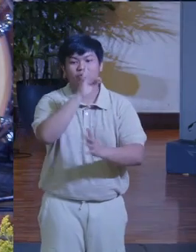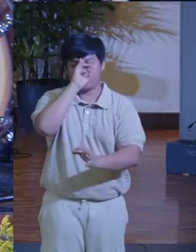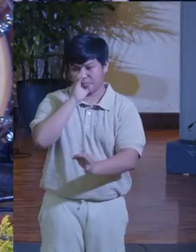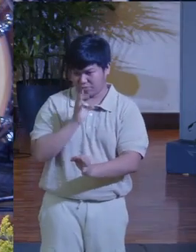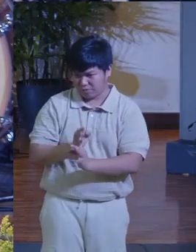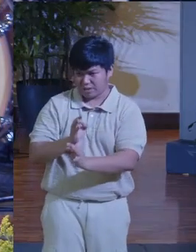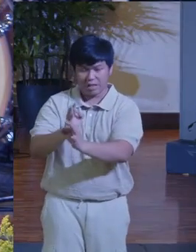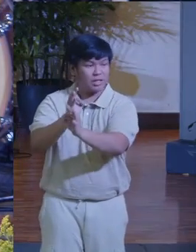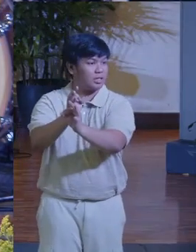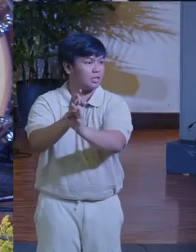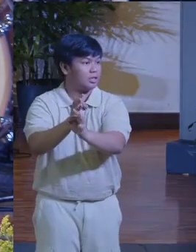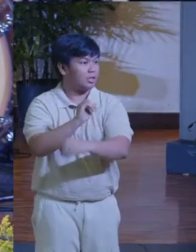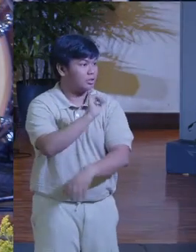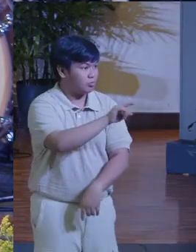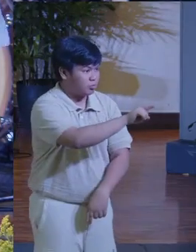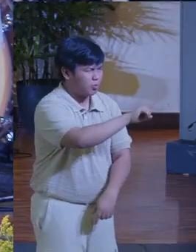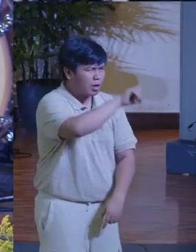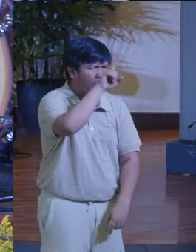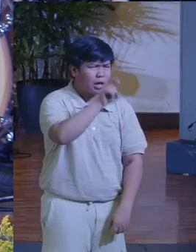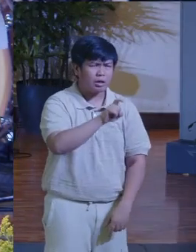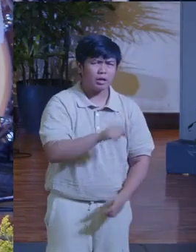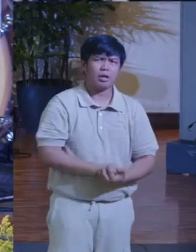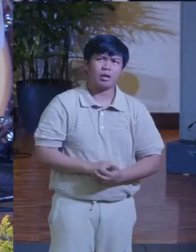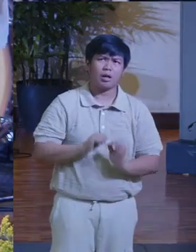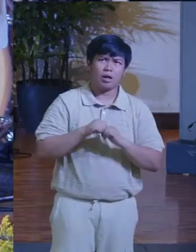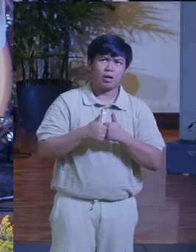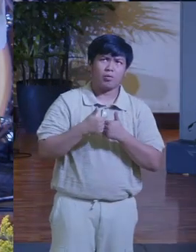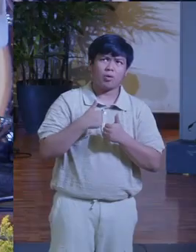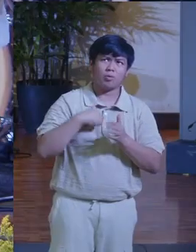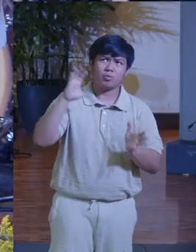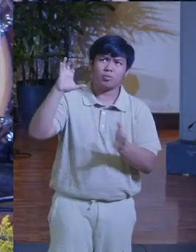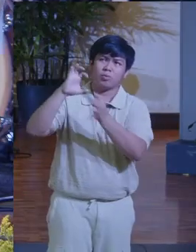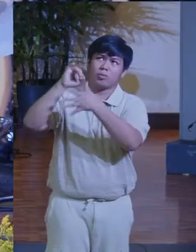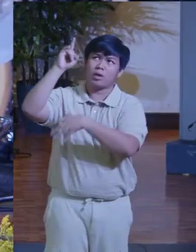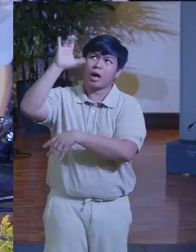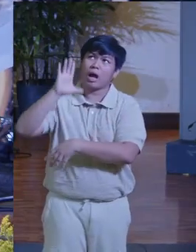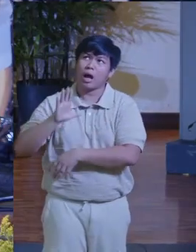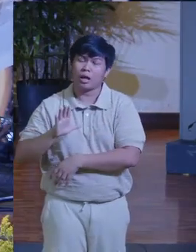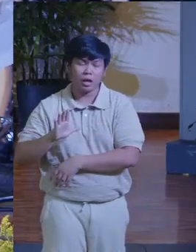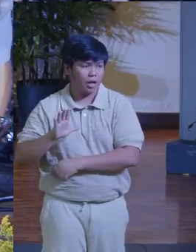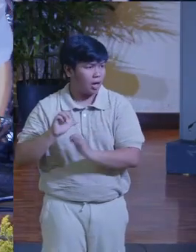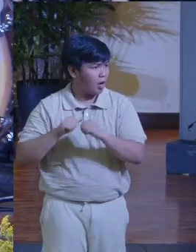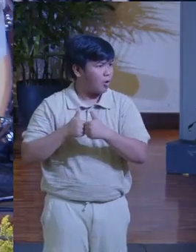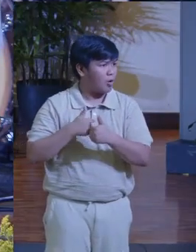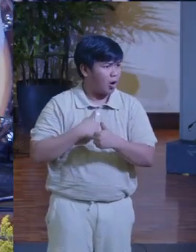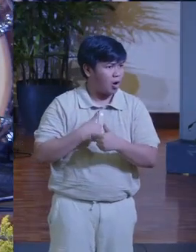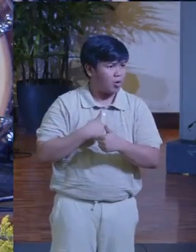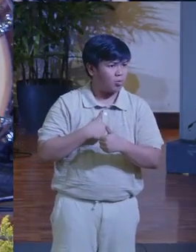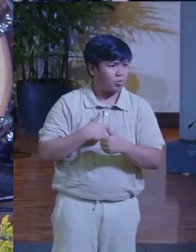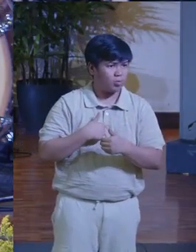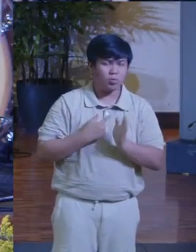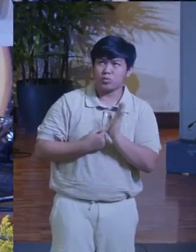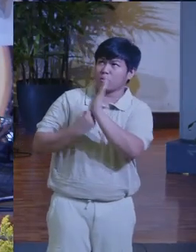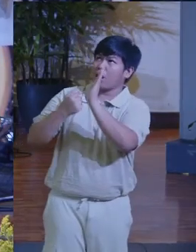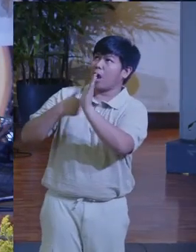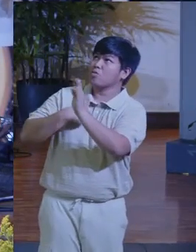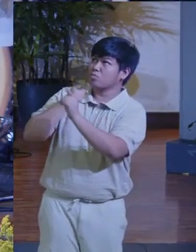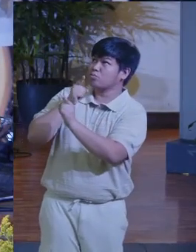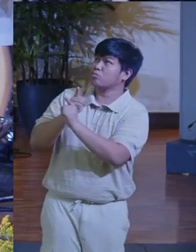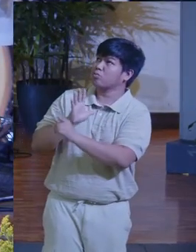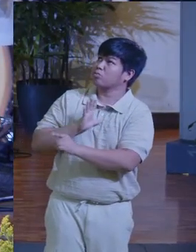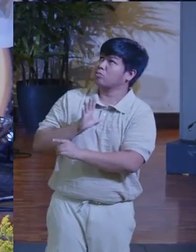katanungan, how can a man be right before God? Paano ba maging matuwid sa harap ng